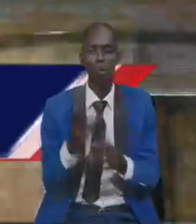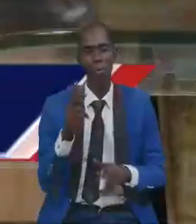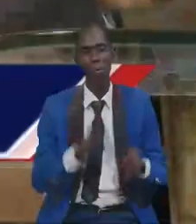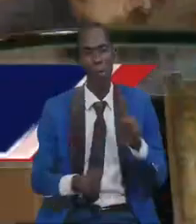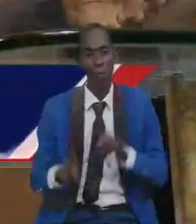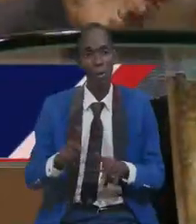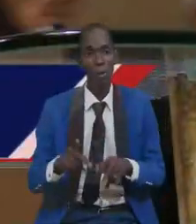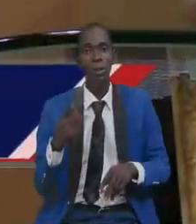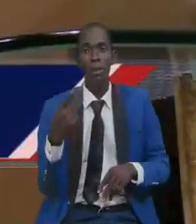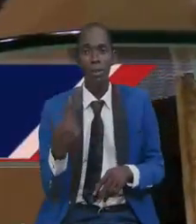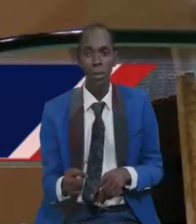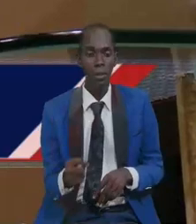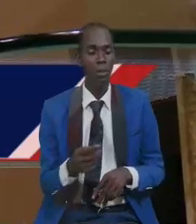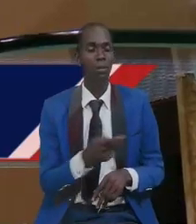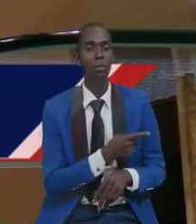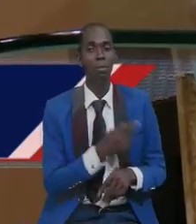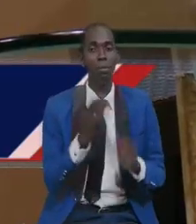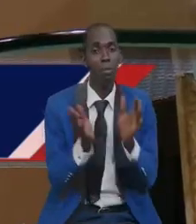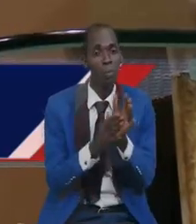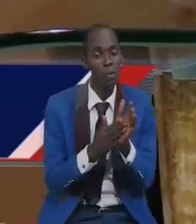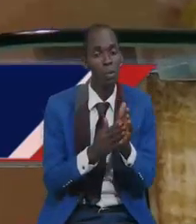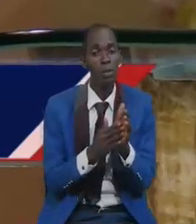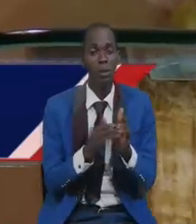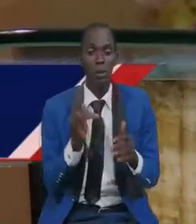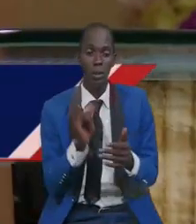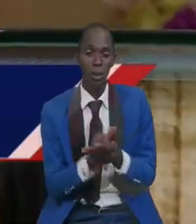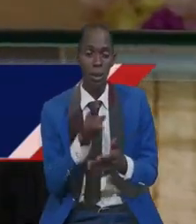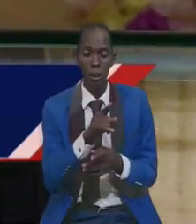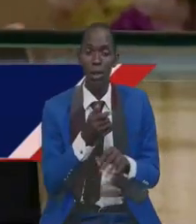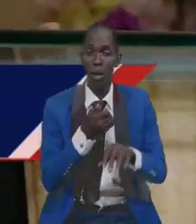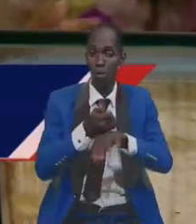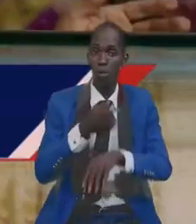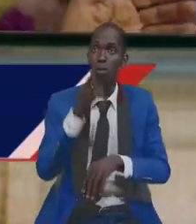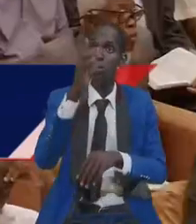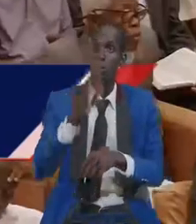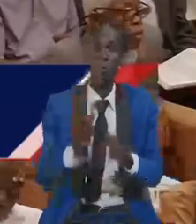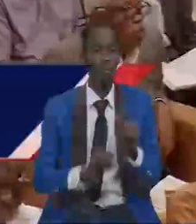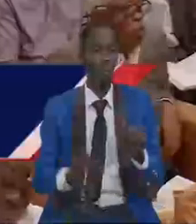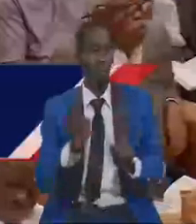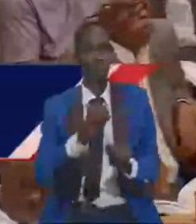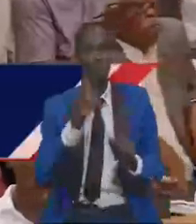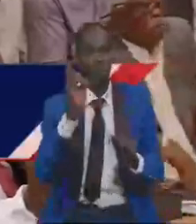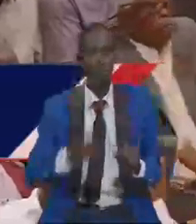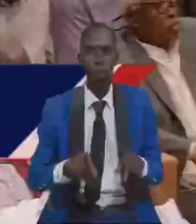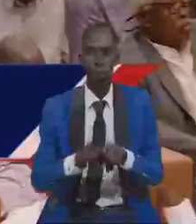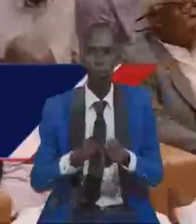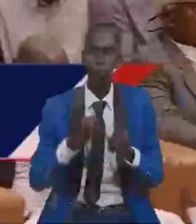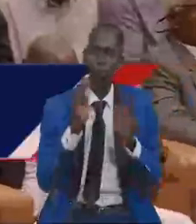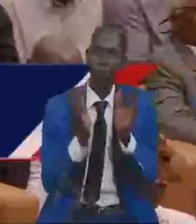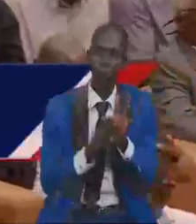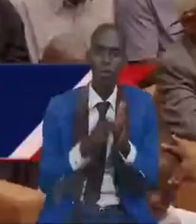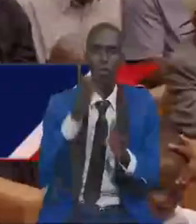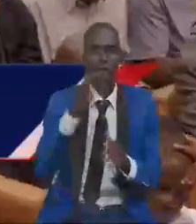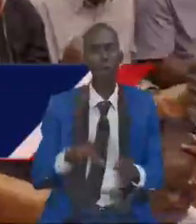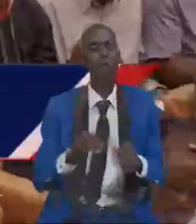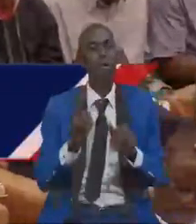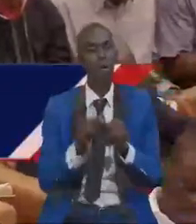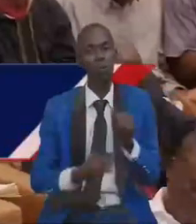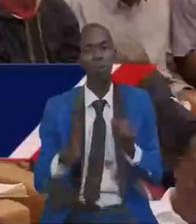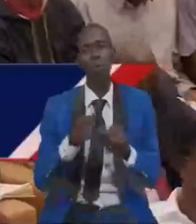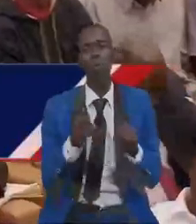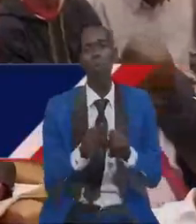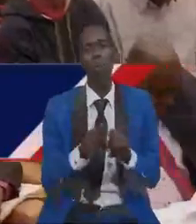aller à toutes les nations. Les gens qui vous connaissaient comme un pécheur, ils doivent vous connaître maintenant comme un enfant de Dieu.